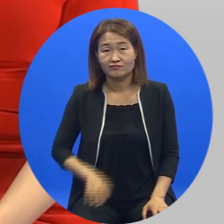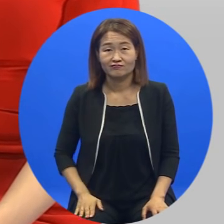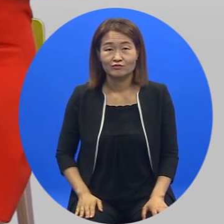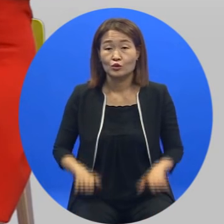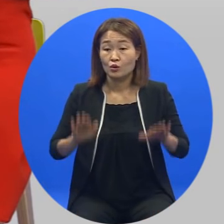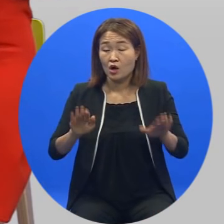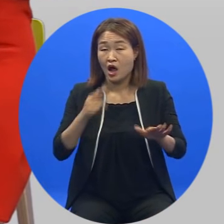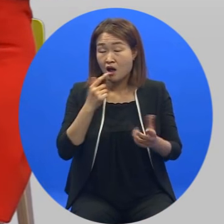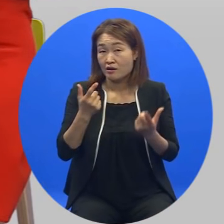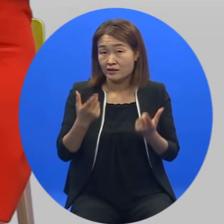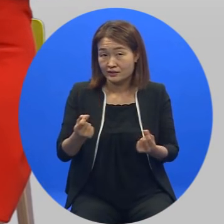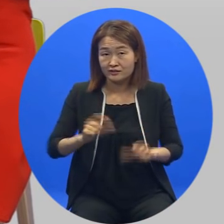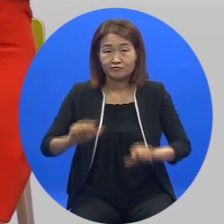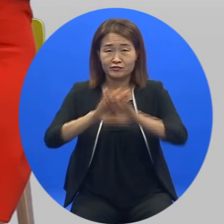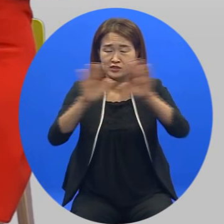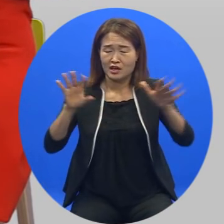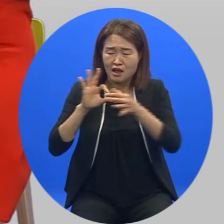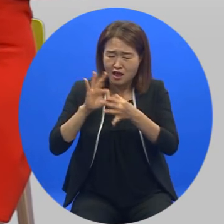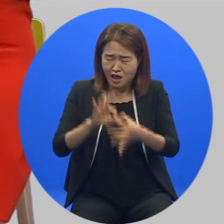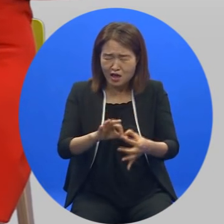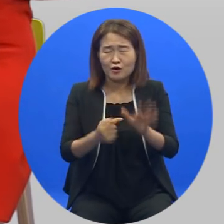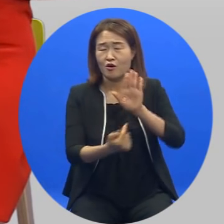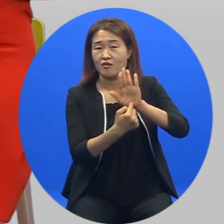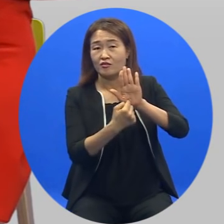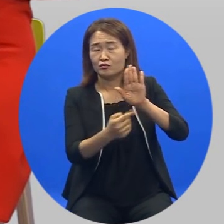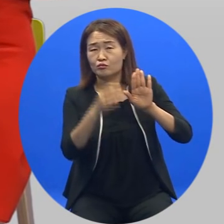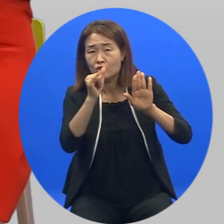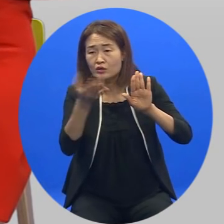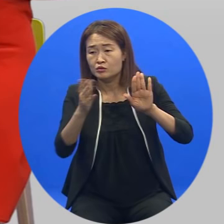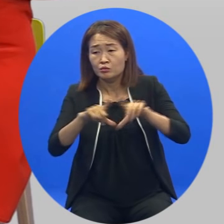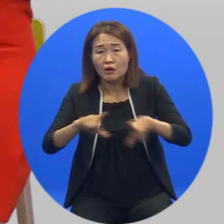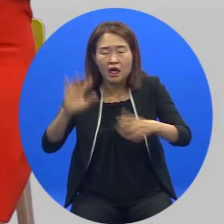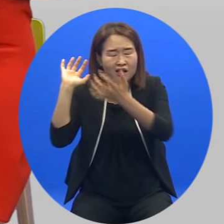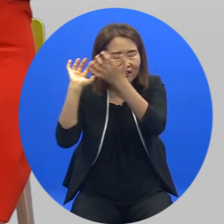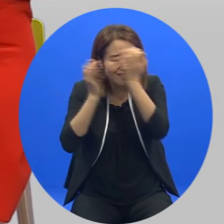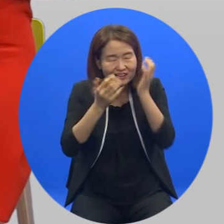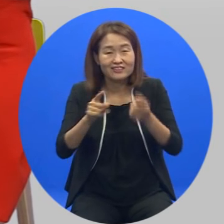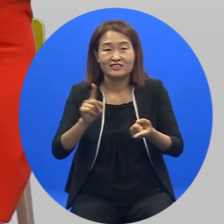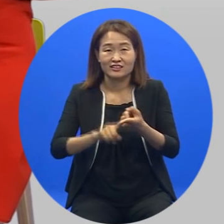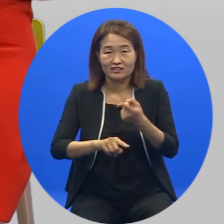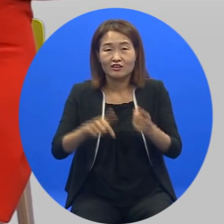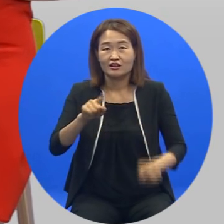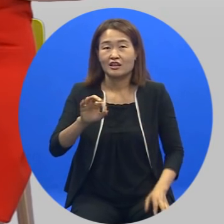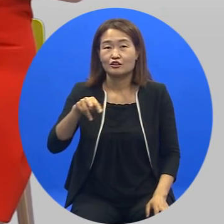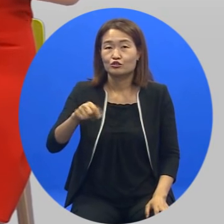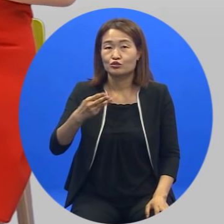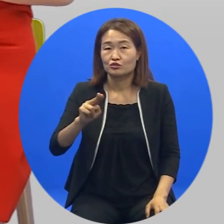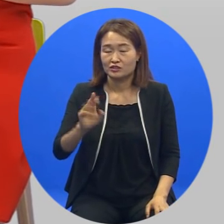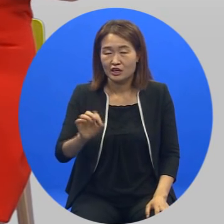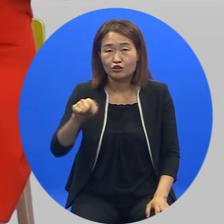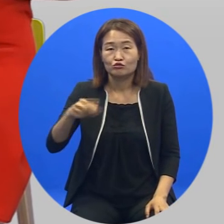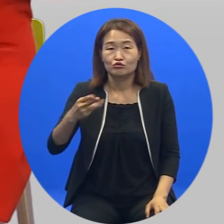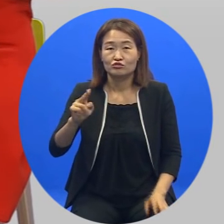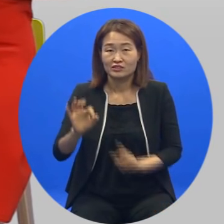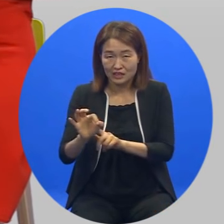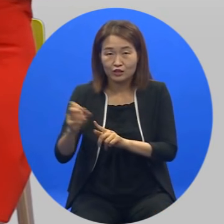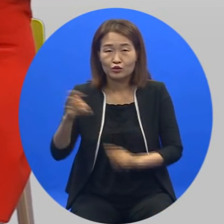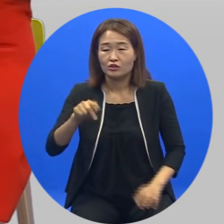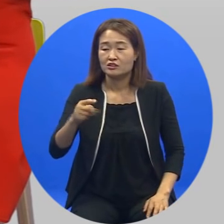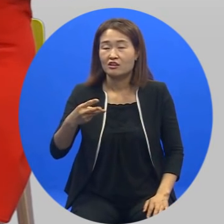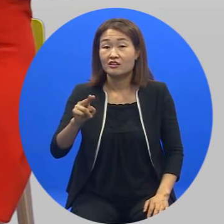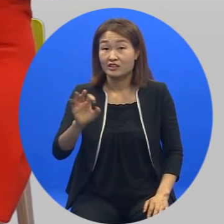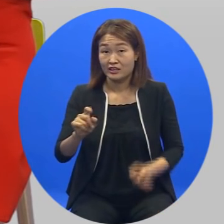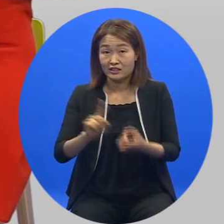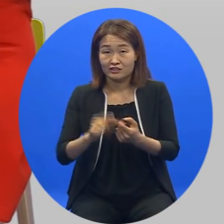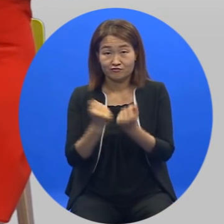양이었습니다. 오늘은 이처럼 날씨 예보에 자주 등장하지만 평소 헷갈리기 쉬운 강수량과 강우량 그리고